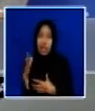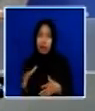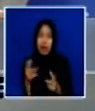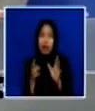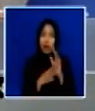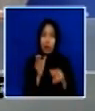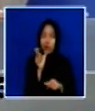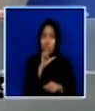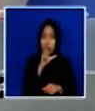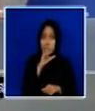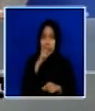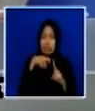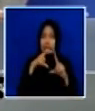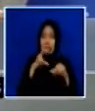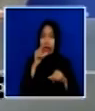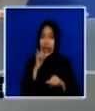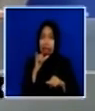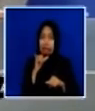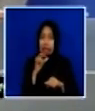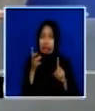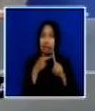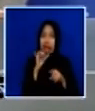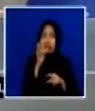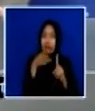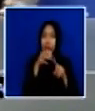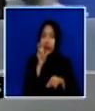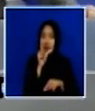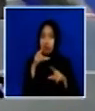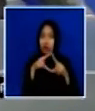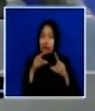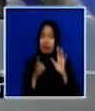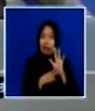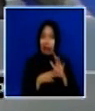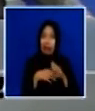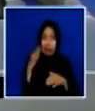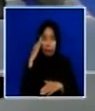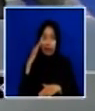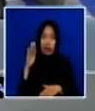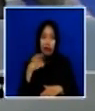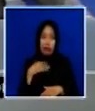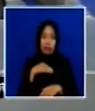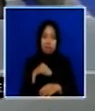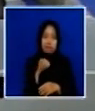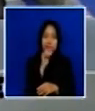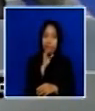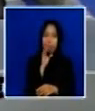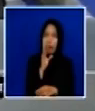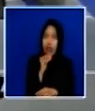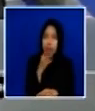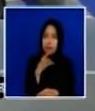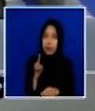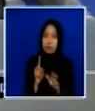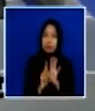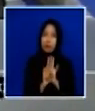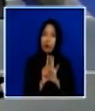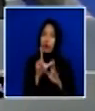layanan seks di tempat usaha hiburan karaoke Kota Blitar ya bonusnya tersangka menawarkan pemandu lagu di tempat dirinya bekerja